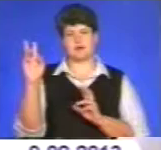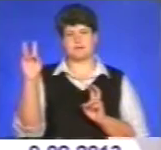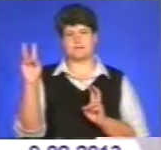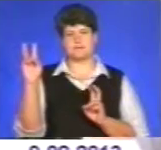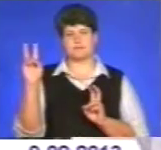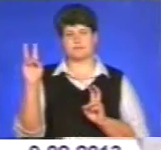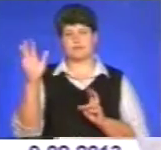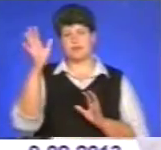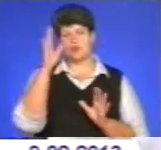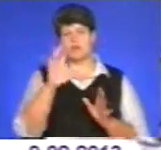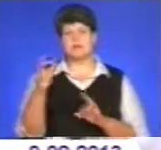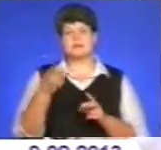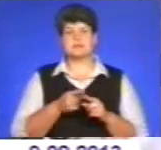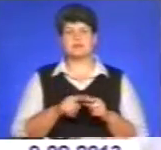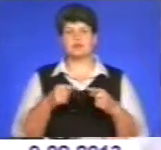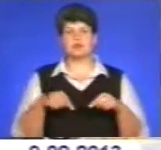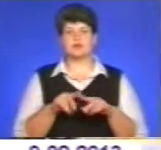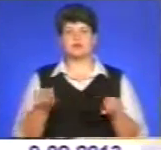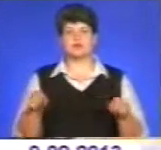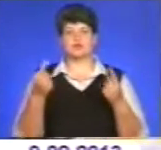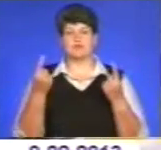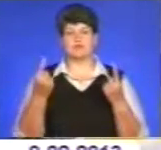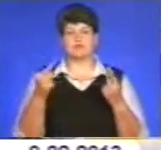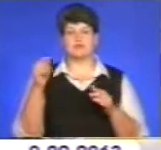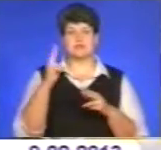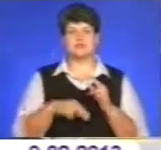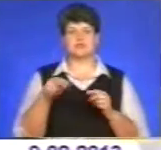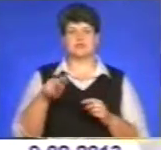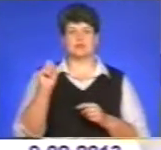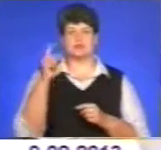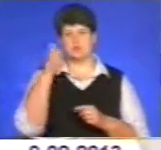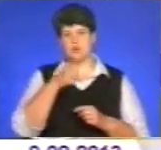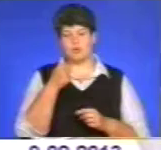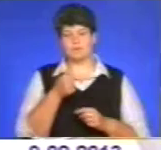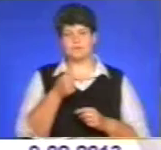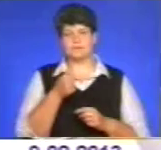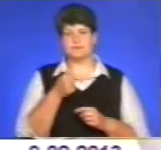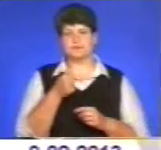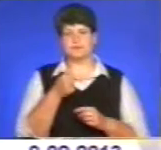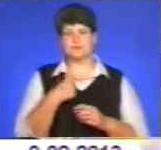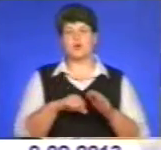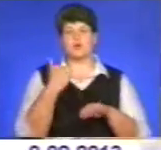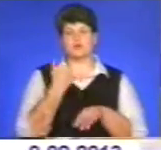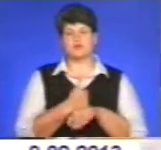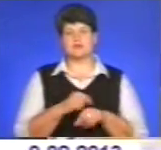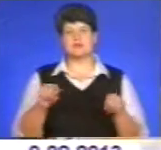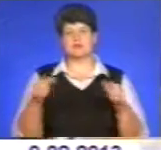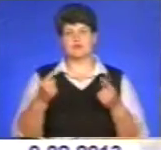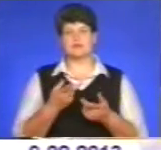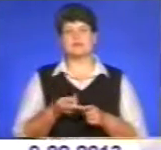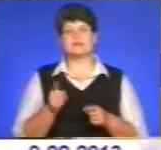парк – це структура, яка була заснована в кінці 2011 року. Основні засновники –